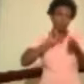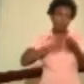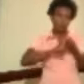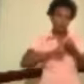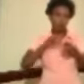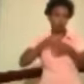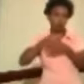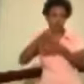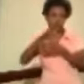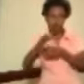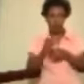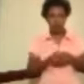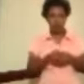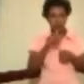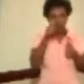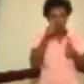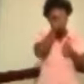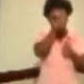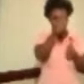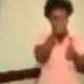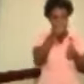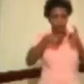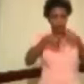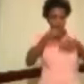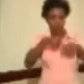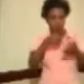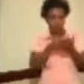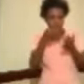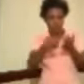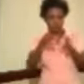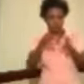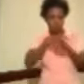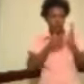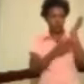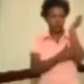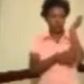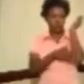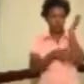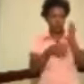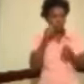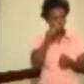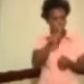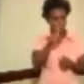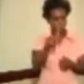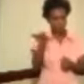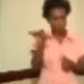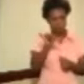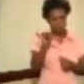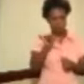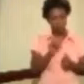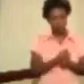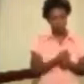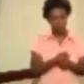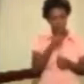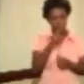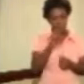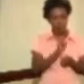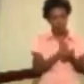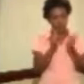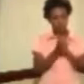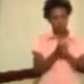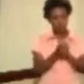voyé libre, sans que ne pas faire aucun contrôle, il y a voyé toute production yobano, et c'est normal que vous fautez mes,